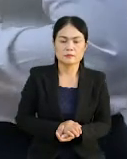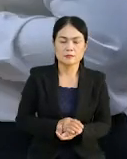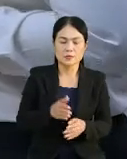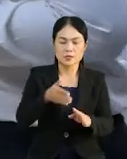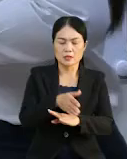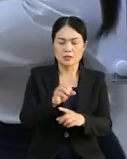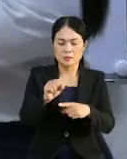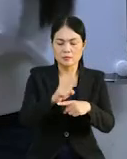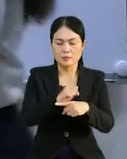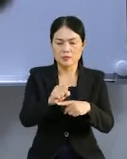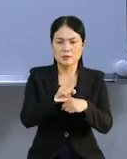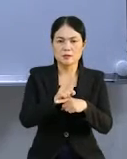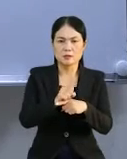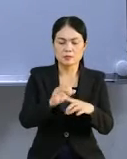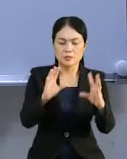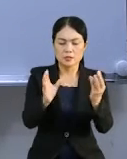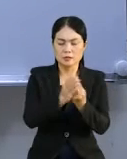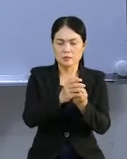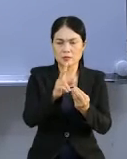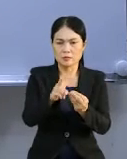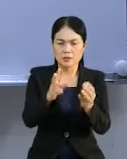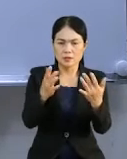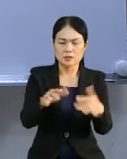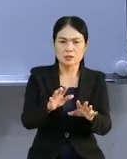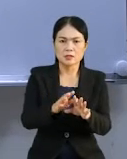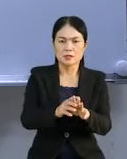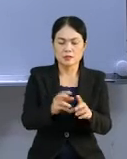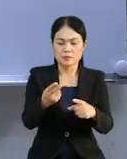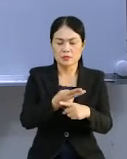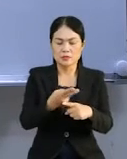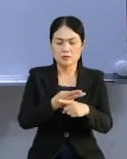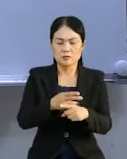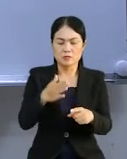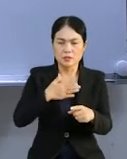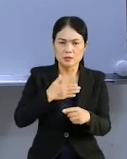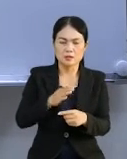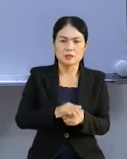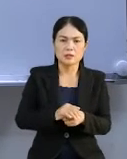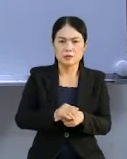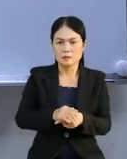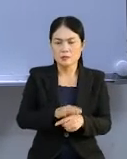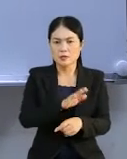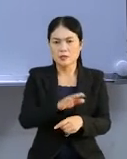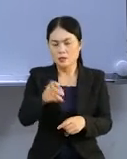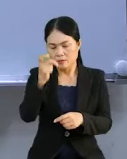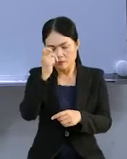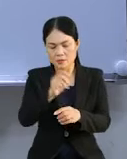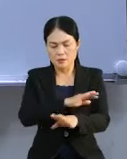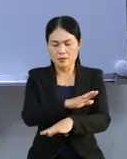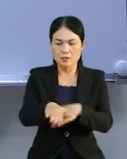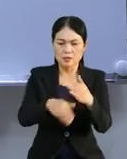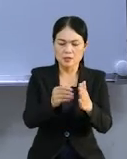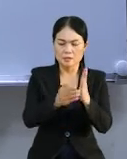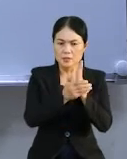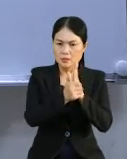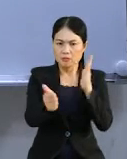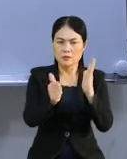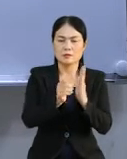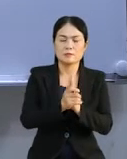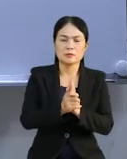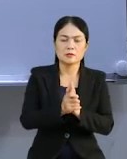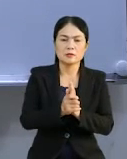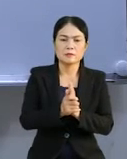Slong tam lùm hạt chùm nguồn pi hỏi để dừng bàn vật hát chân nhà khu cực thà cô từng ngọc nế cứ xoát chùm nên trong